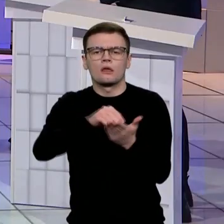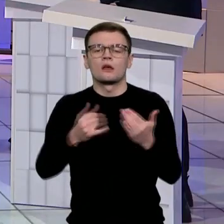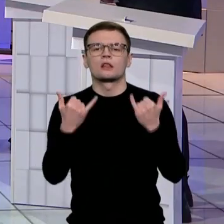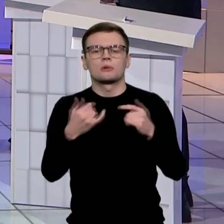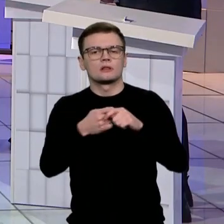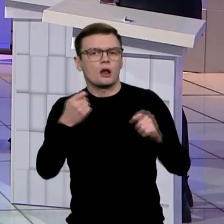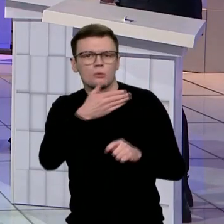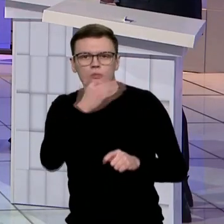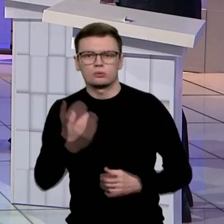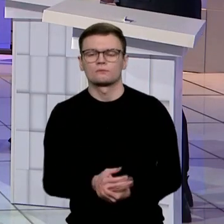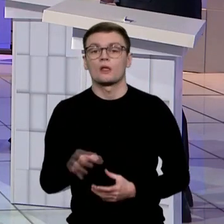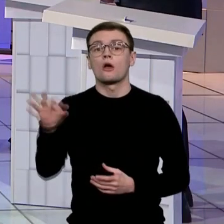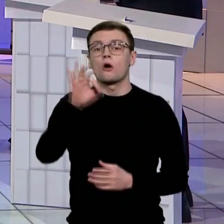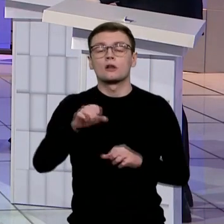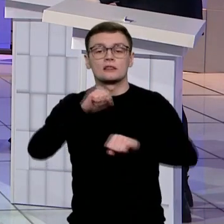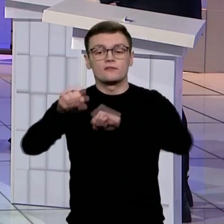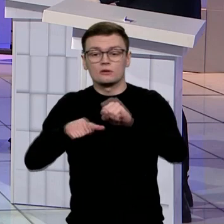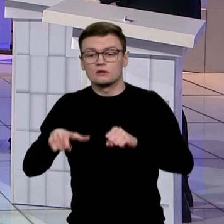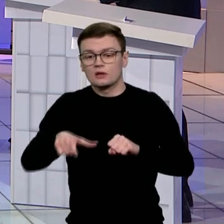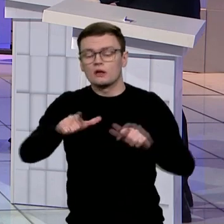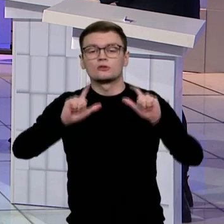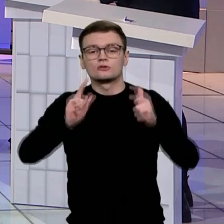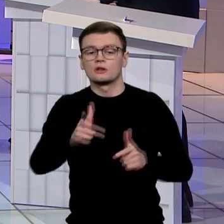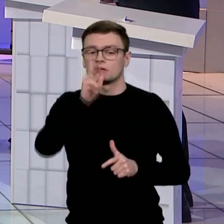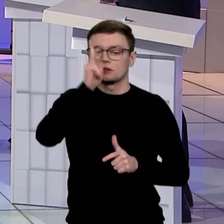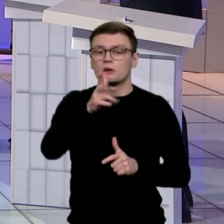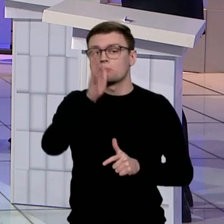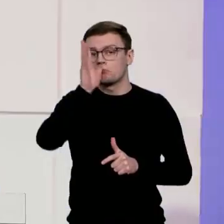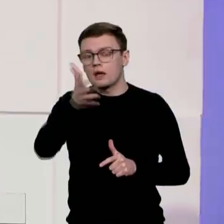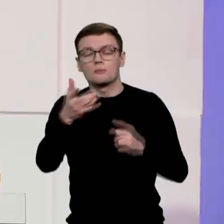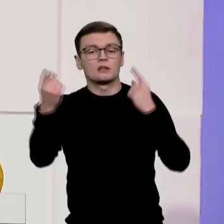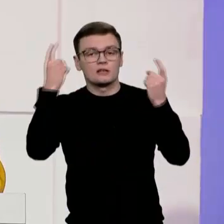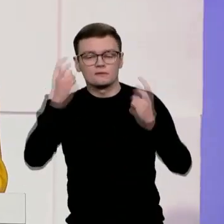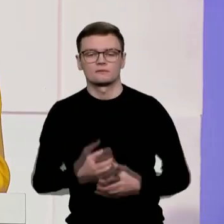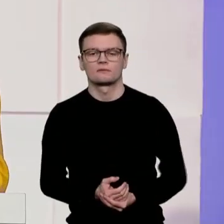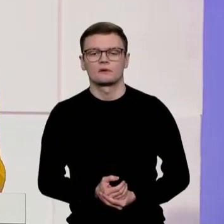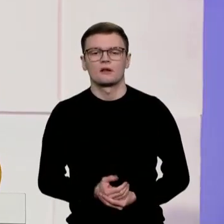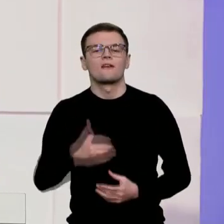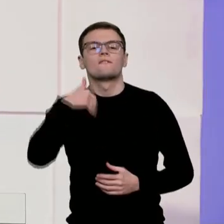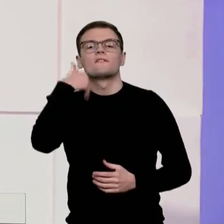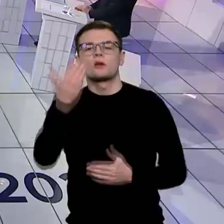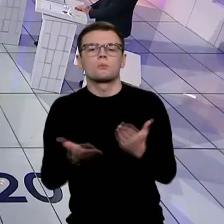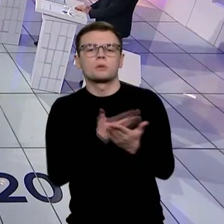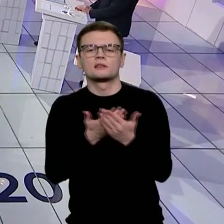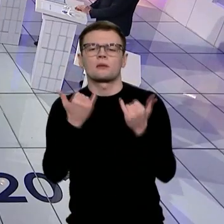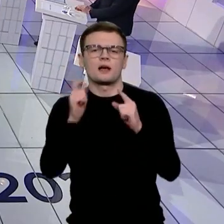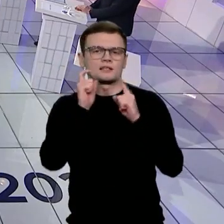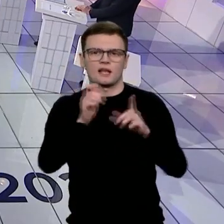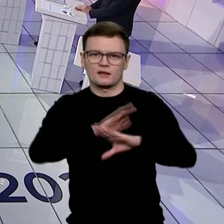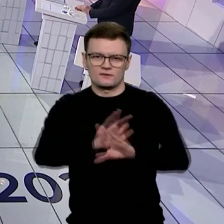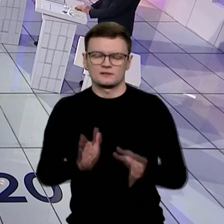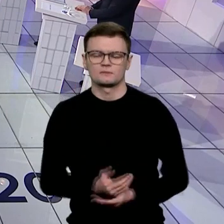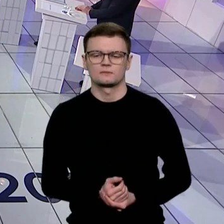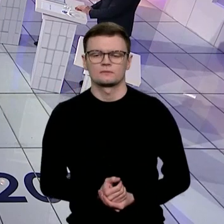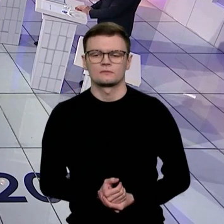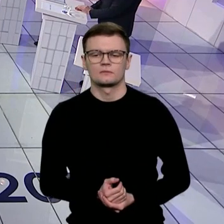apie dviračių takus vėl kalbam 3 ar 5 metų duomenimis. Jūs savo pristatysite, tai dabar čia replika tik tai buvo. Pone Šedžiau, kokia jūsų vizija